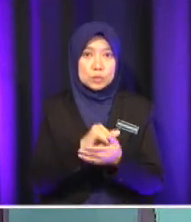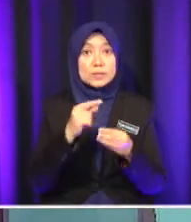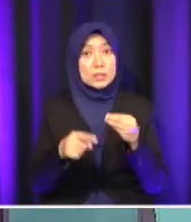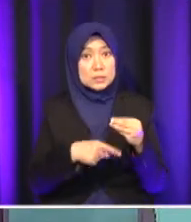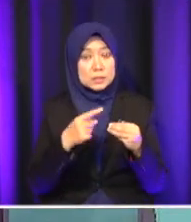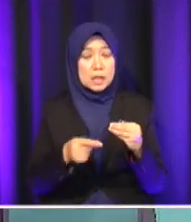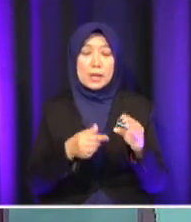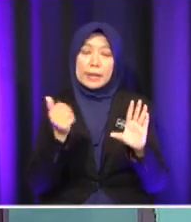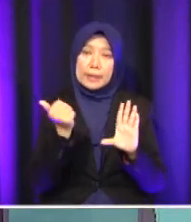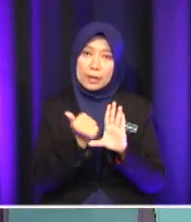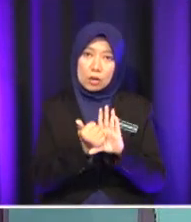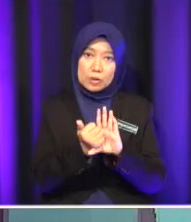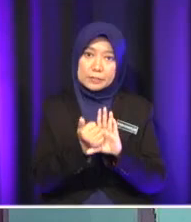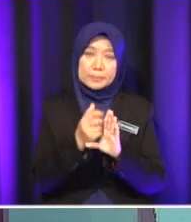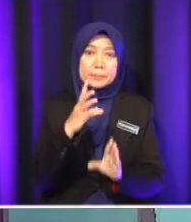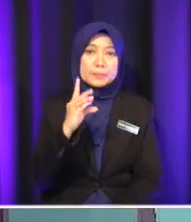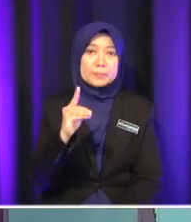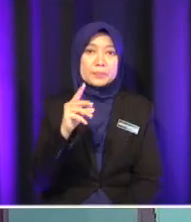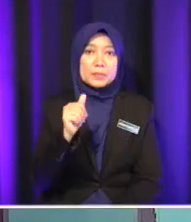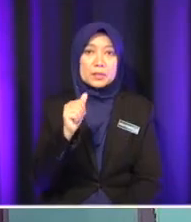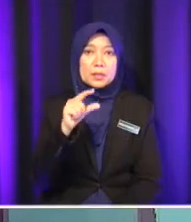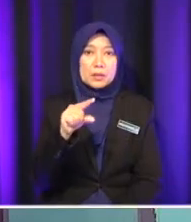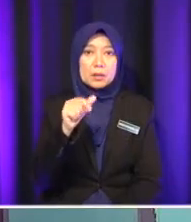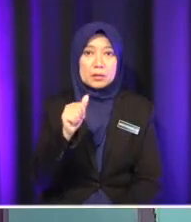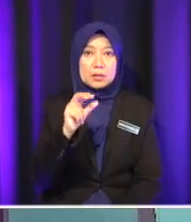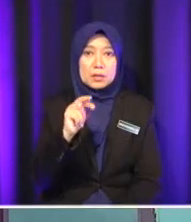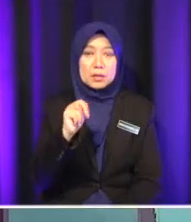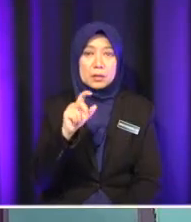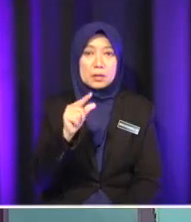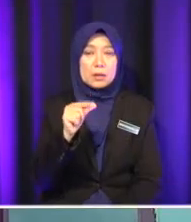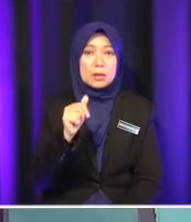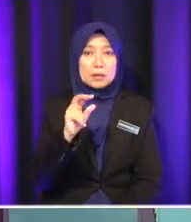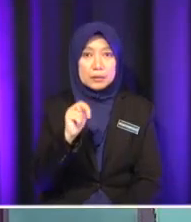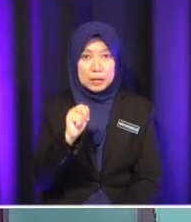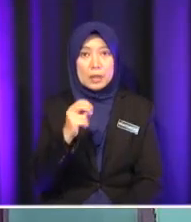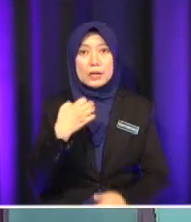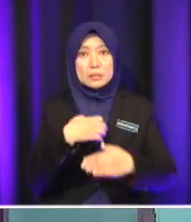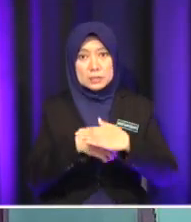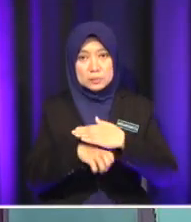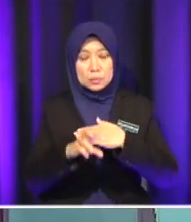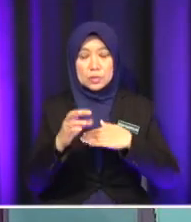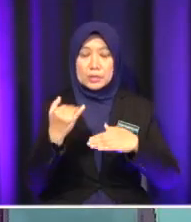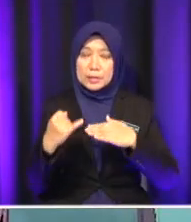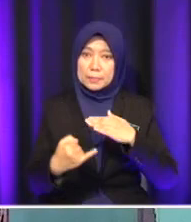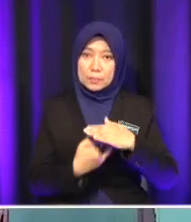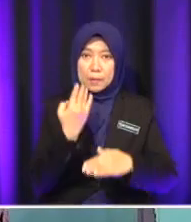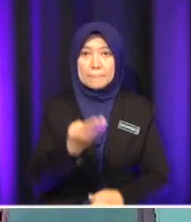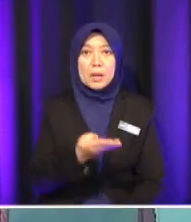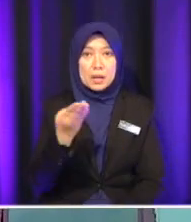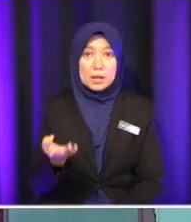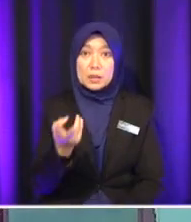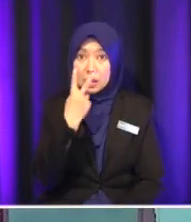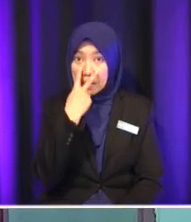ikon dagangan mesti apa esport dan import barang nampak jadi